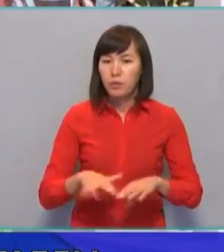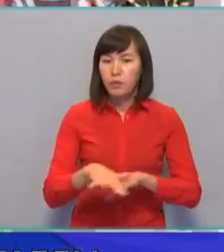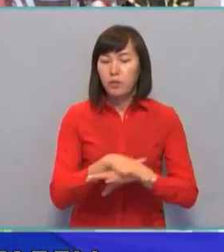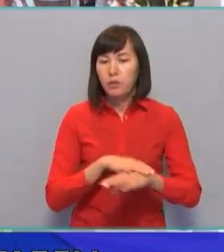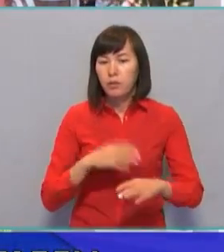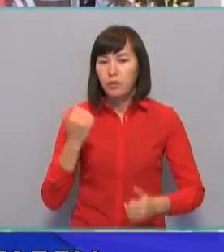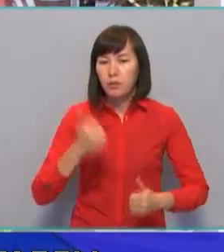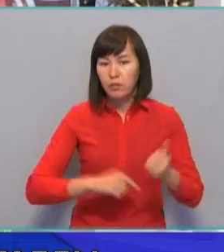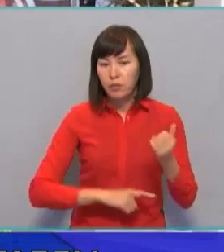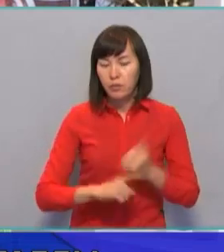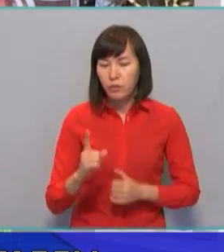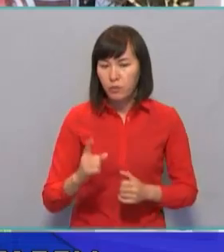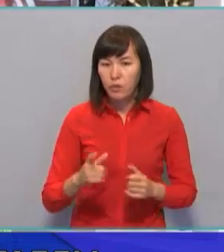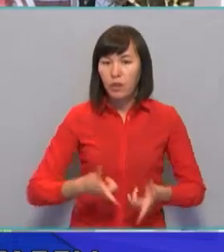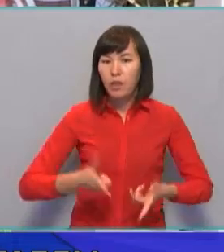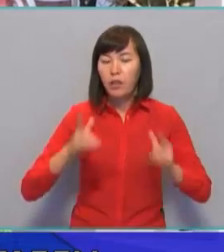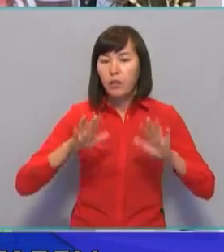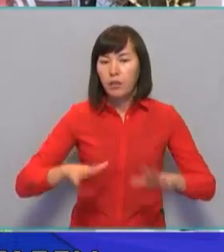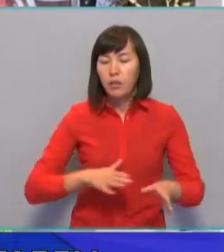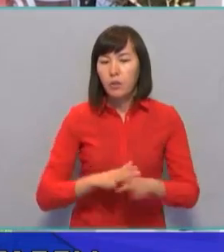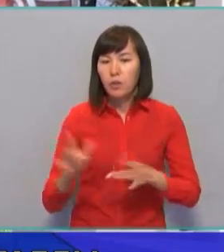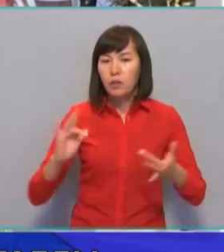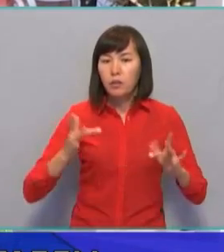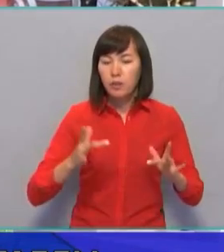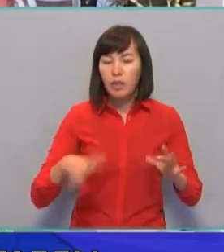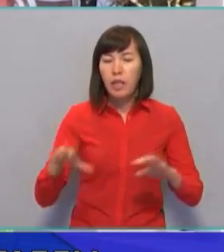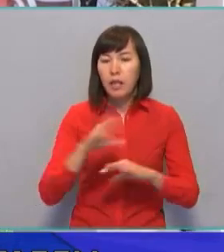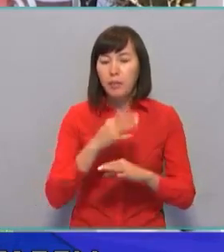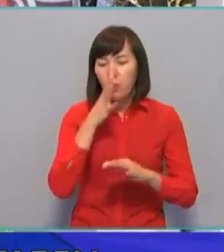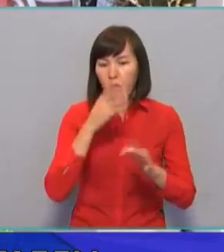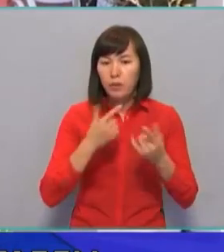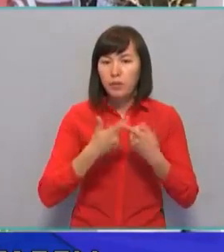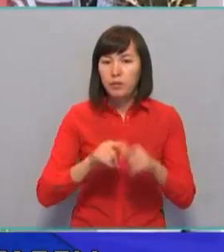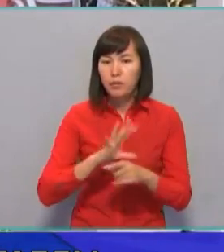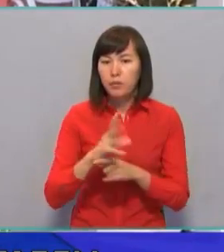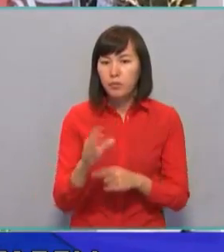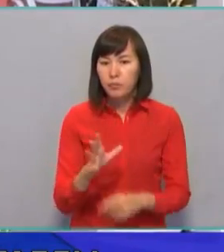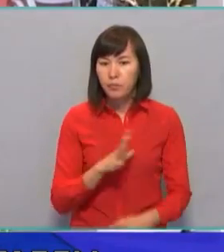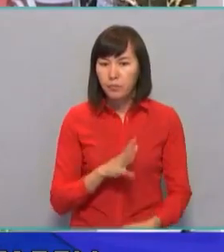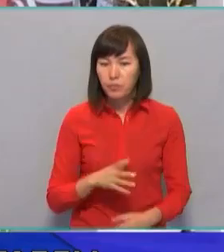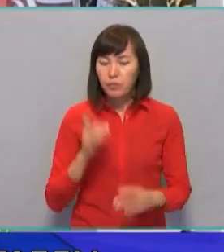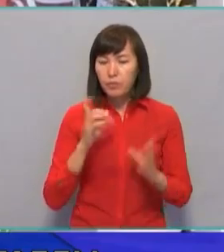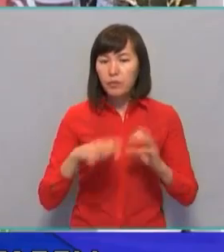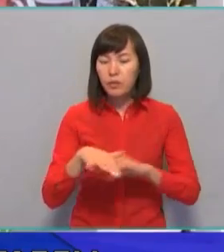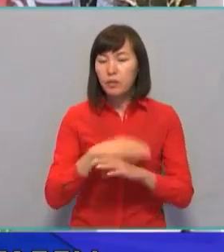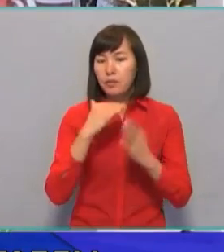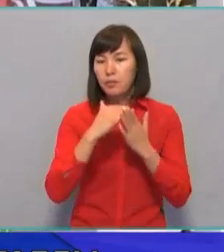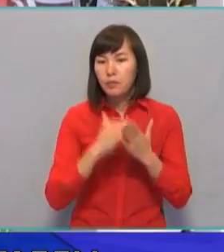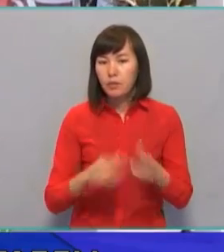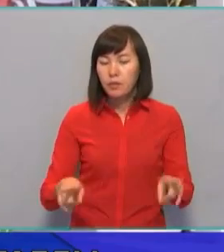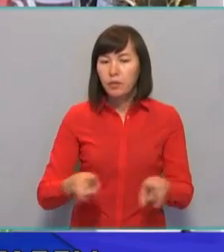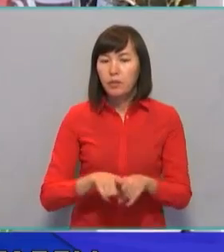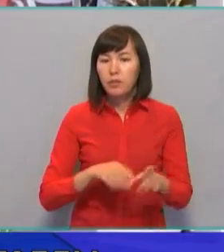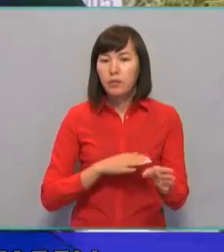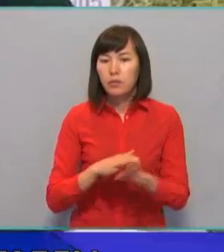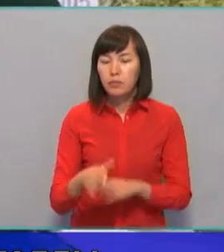алаңдарда жарысты бастап кетті. Ату алаңдары толық электронды, барлық заманауи жабдықтармен қамтылған, халықаралық стандарттарға толық